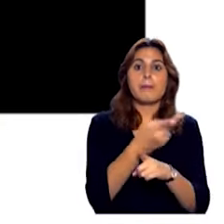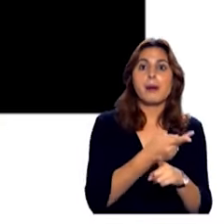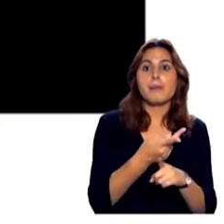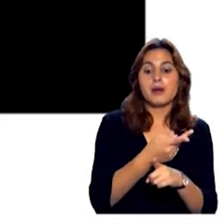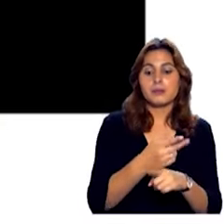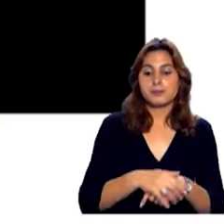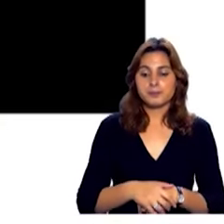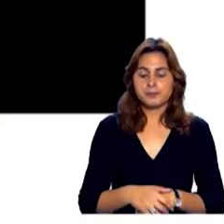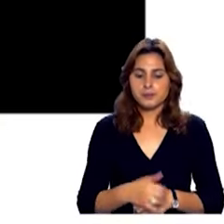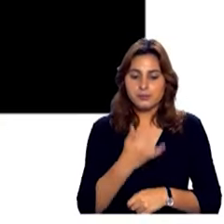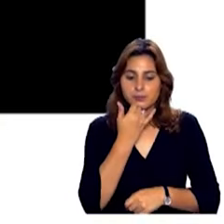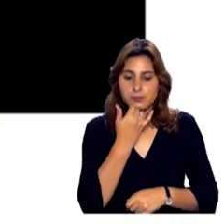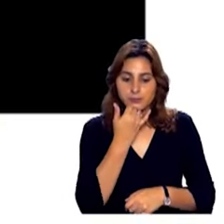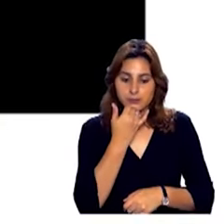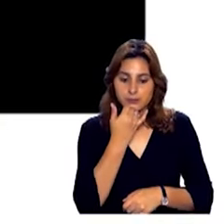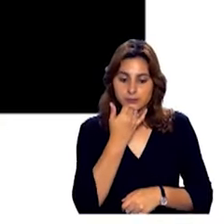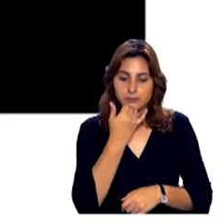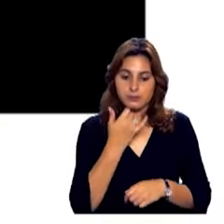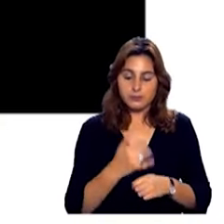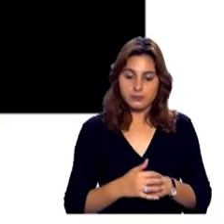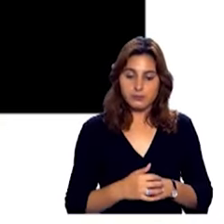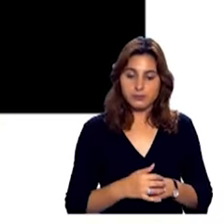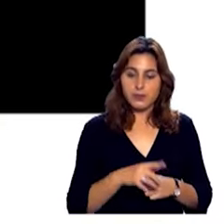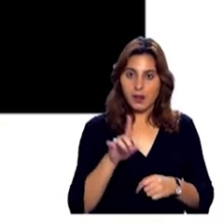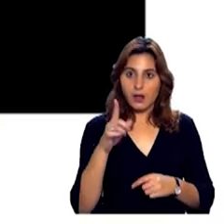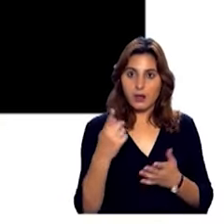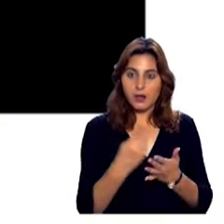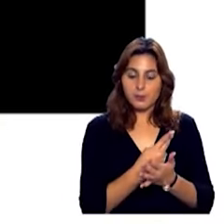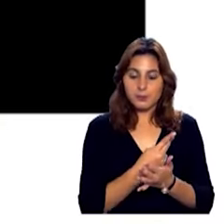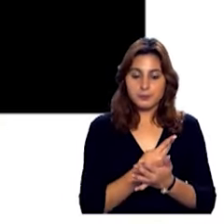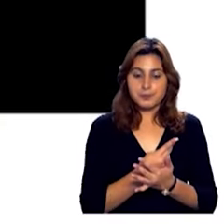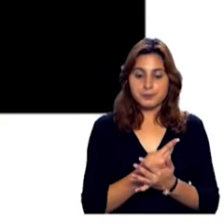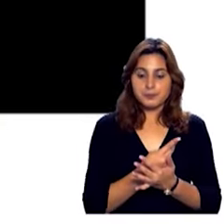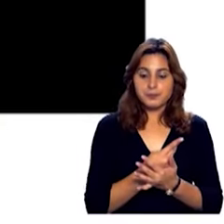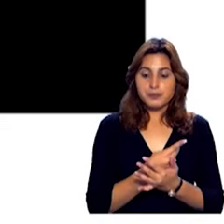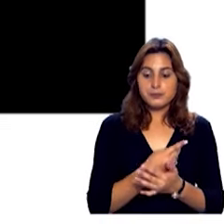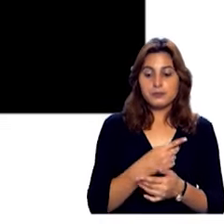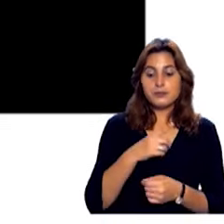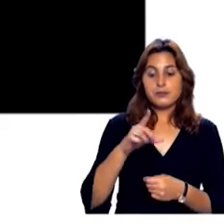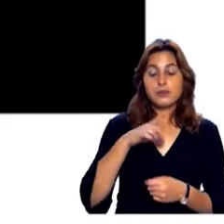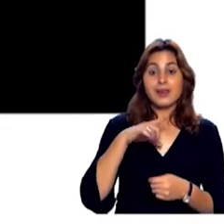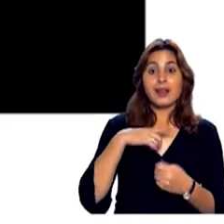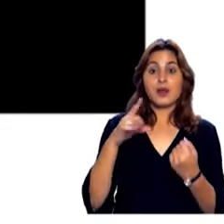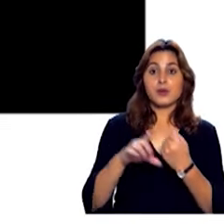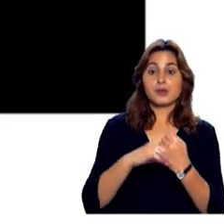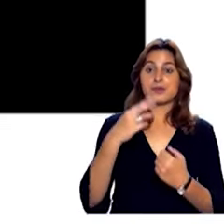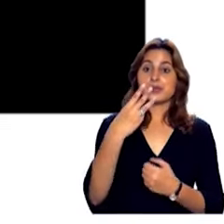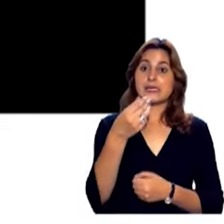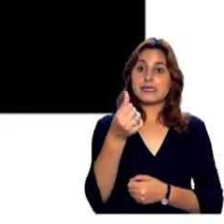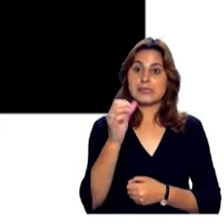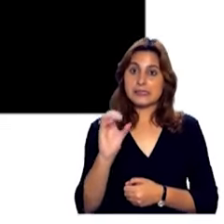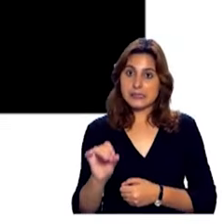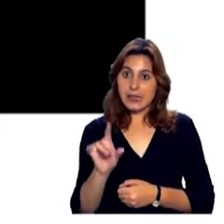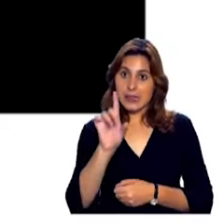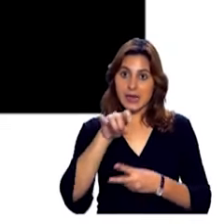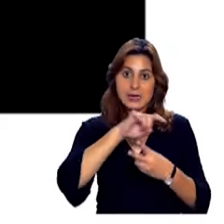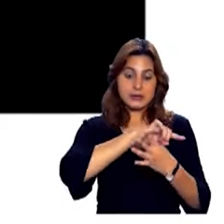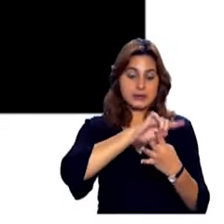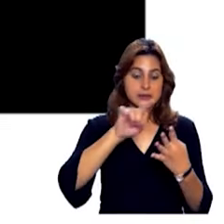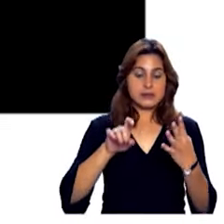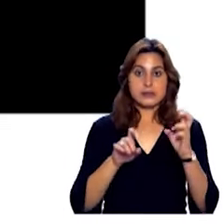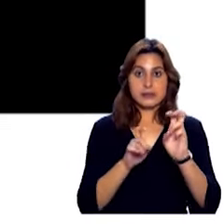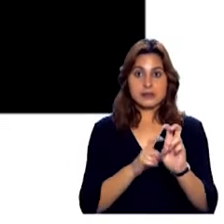scusate GLI individui all'articolo 360 sono cque e per violazione per ragioni di giurisdizione per